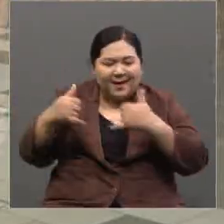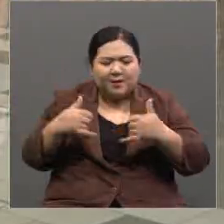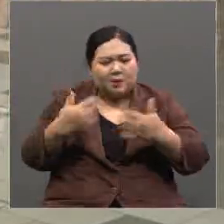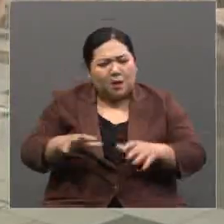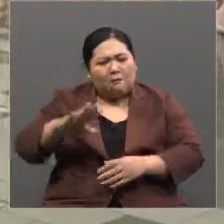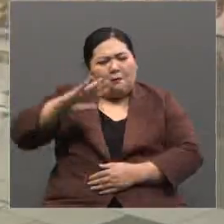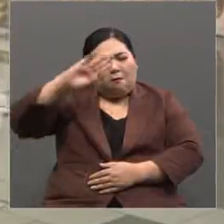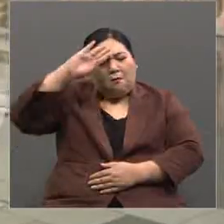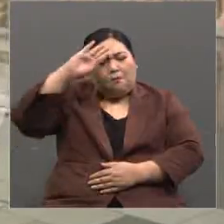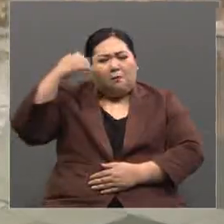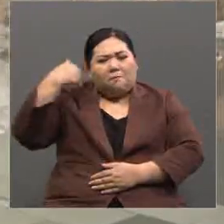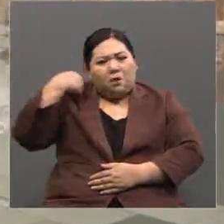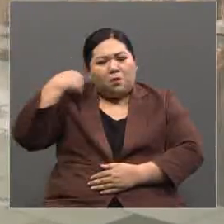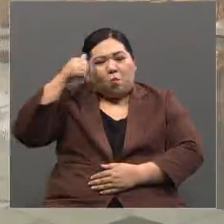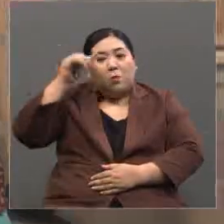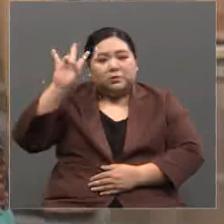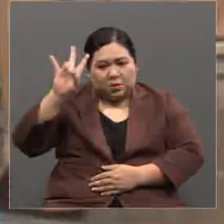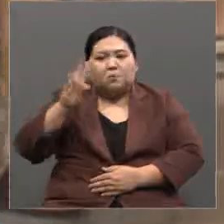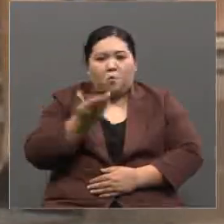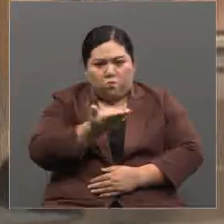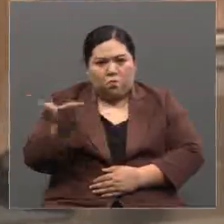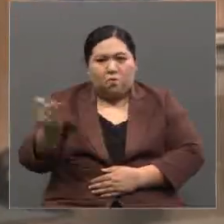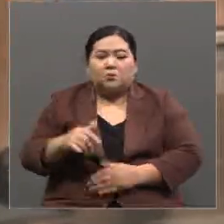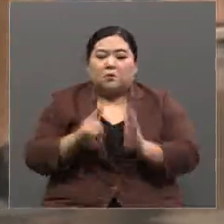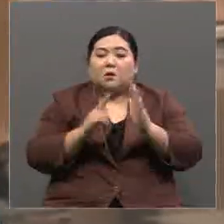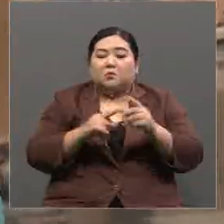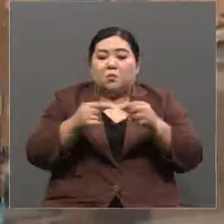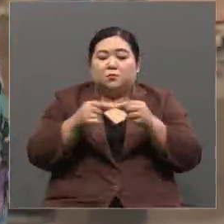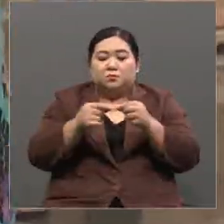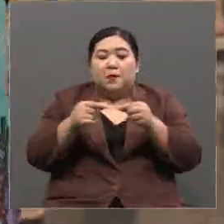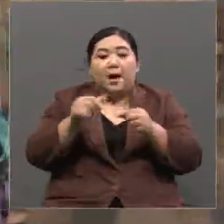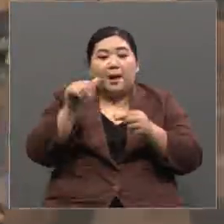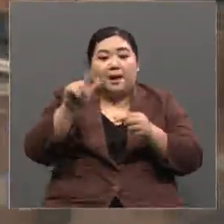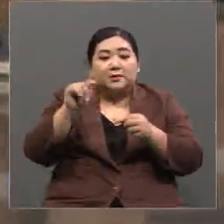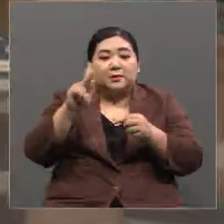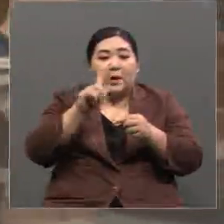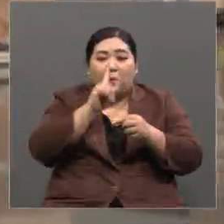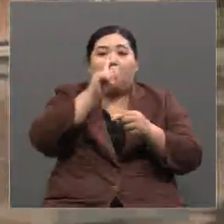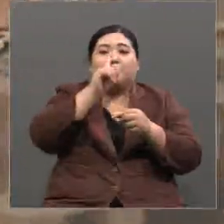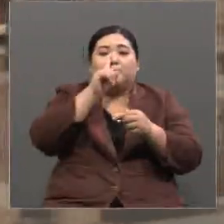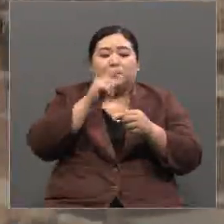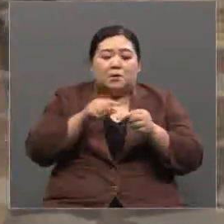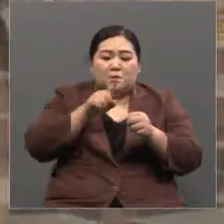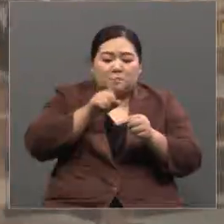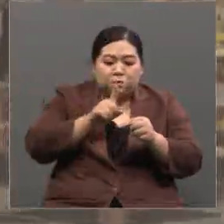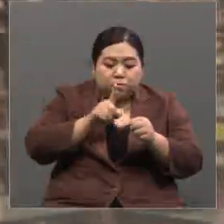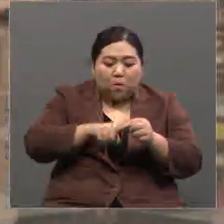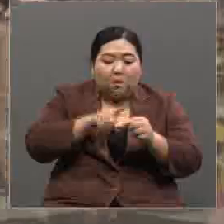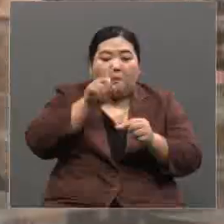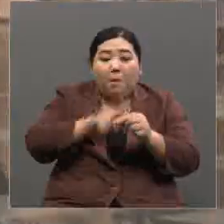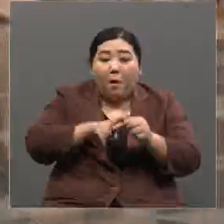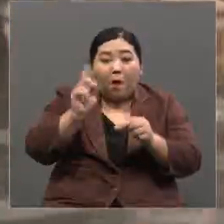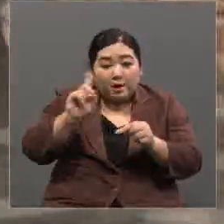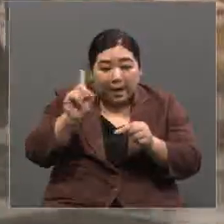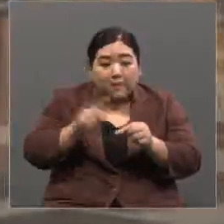จ ATK เมื่อมีอาการป่วยครับโดยเฉพาะอาการทางเดินหายใจมีไข้ไอและเจ็บคอหากผลเป็นบวกรวมถึงมีอ